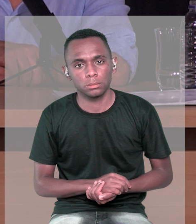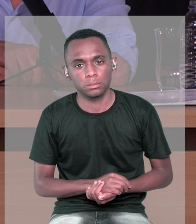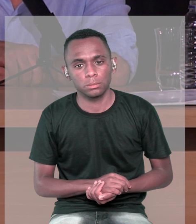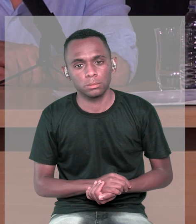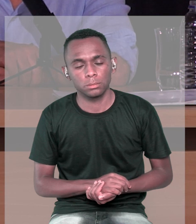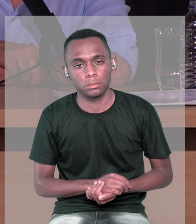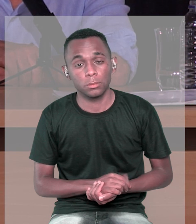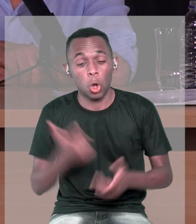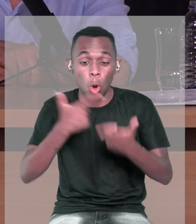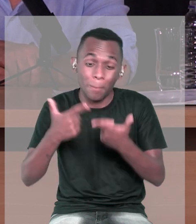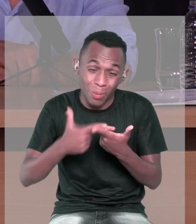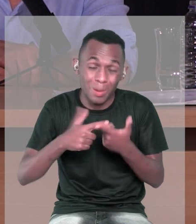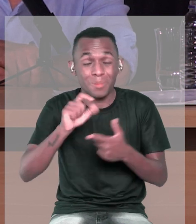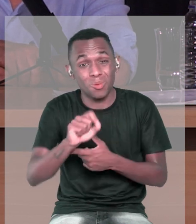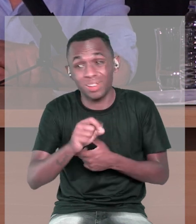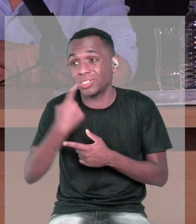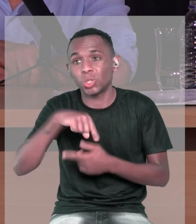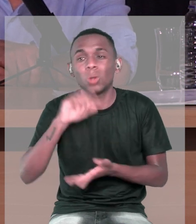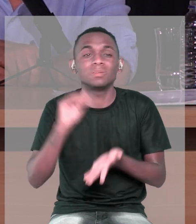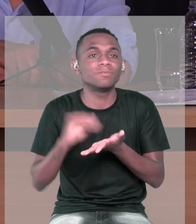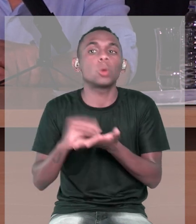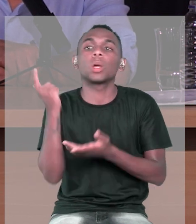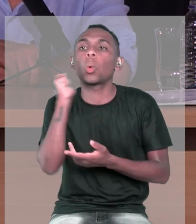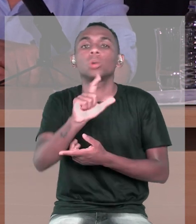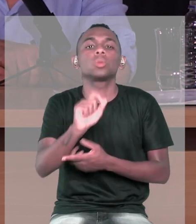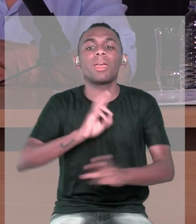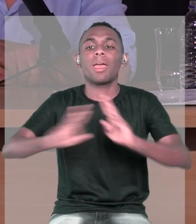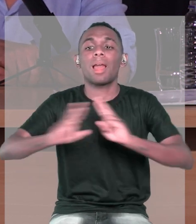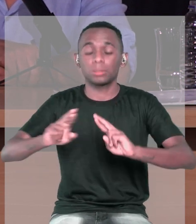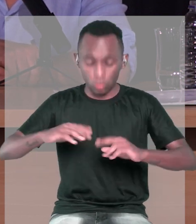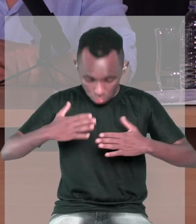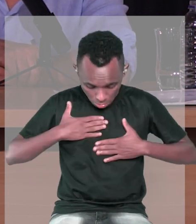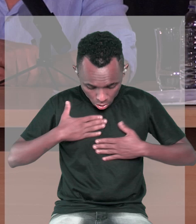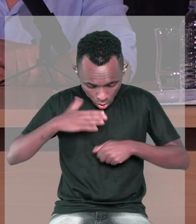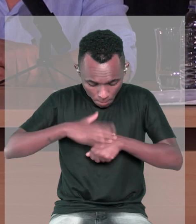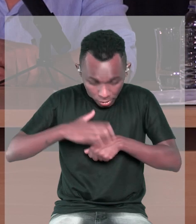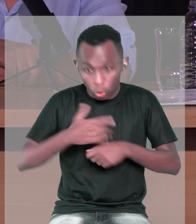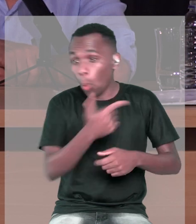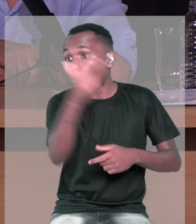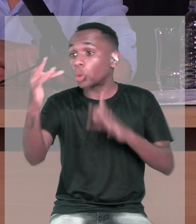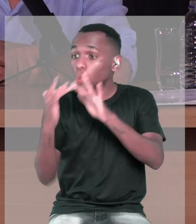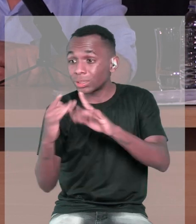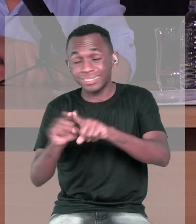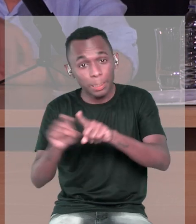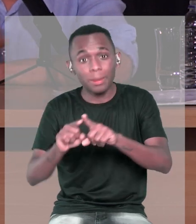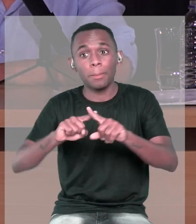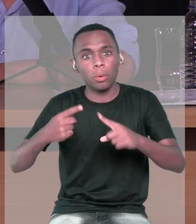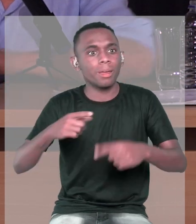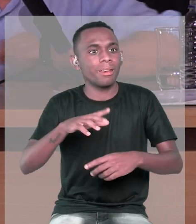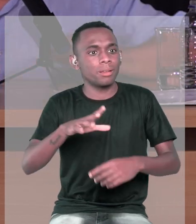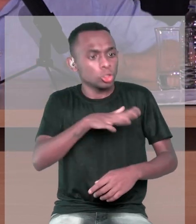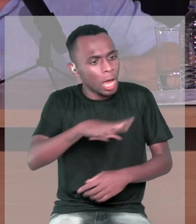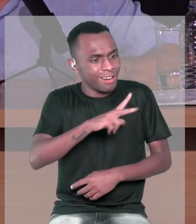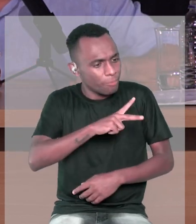mode. O problema é que a gente não consiga mais construir uma relação consigo mesmo, com os outros e com o mundo que não seja através da